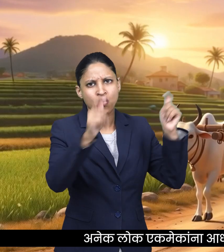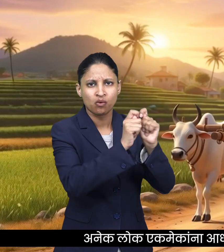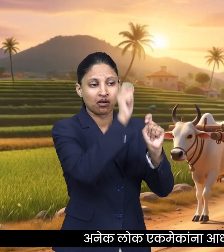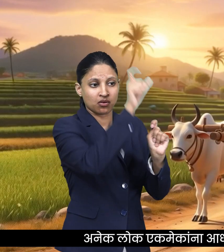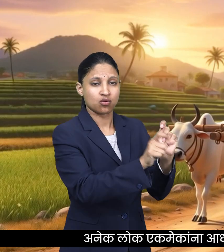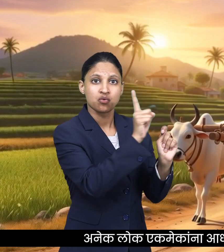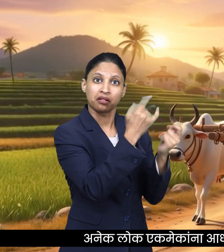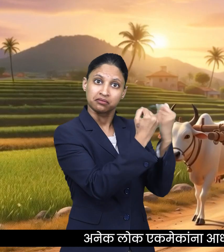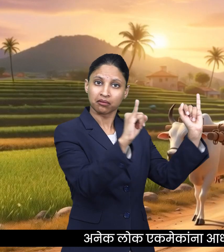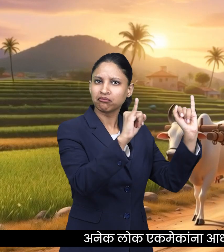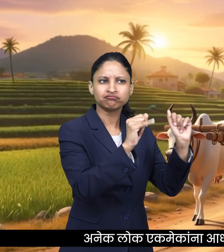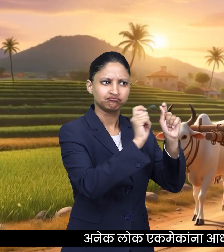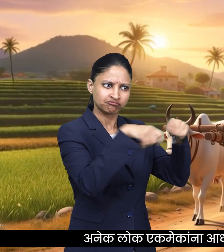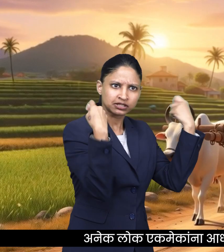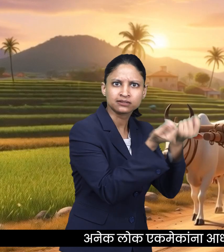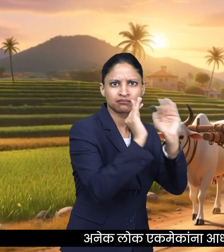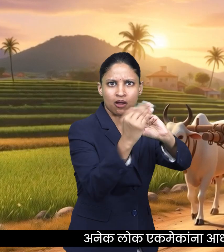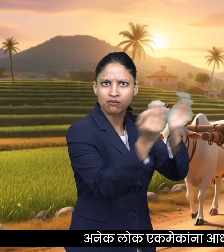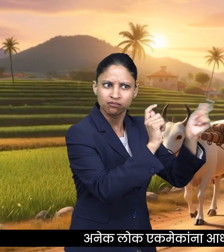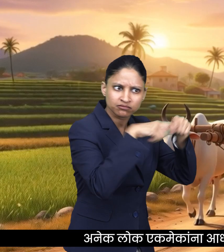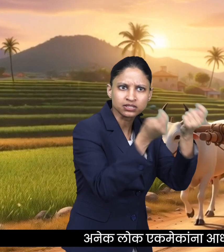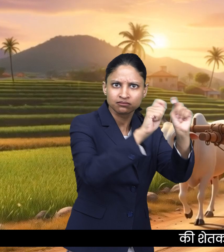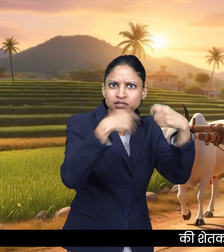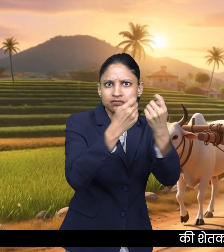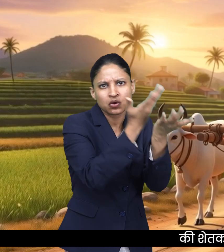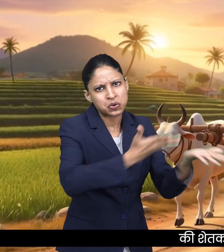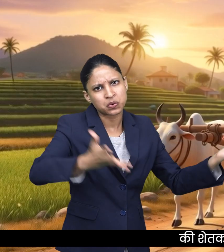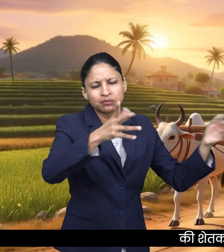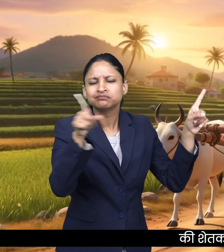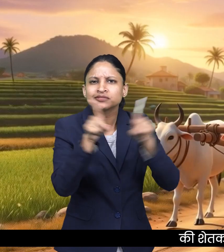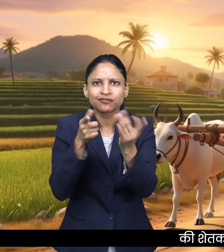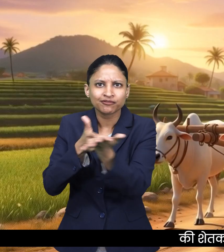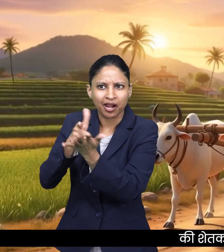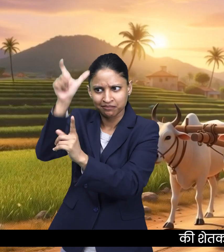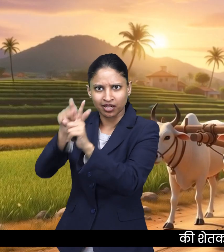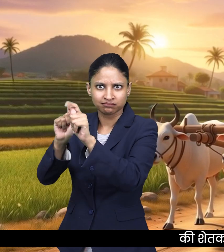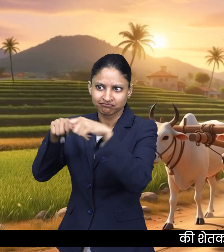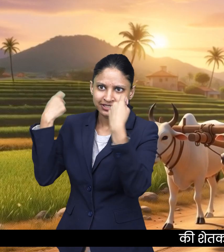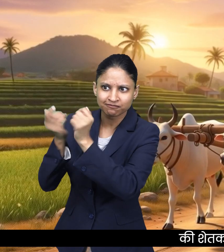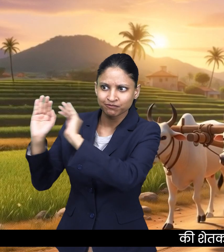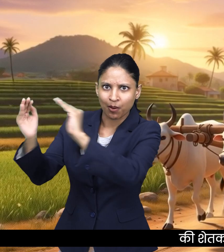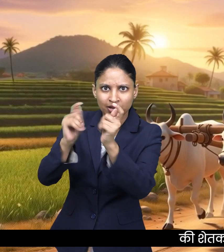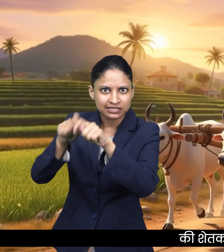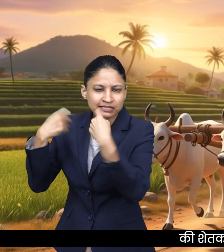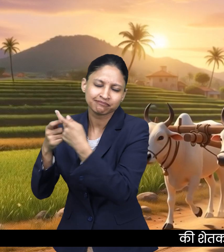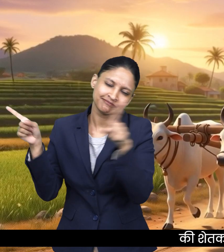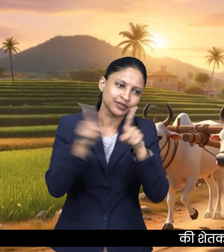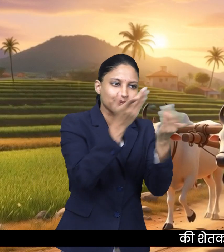अनेक लोक एकमेकांना आधार देण्यासाठी एकत्र काम करतात, जसे की शेतकऱ्याला मदत करणे,